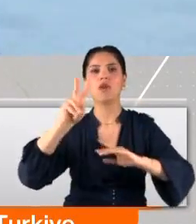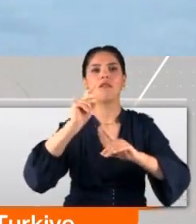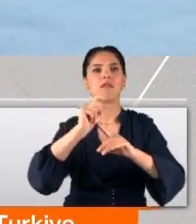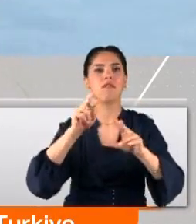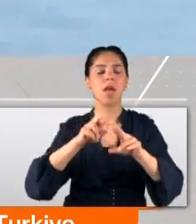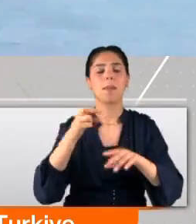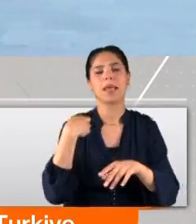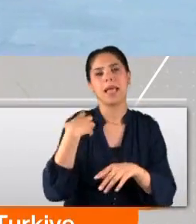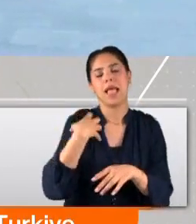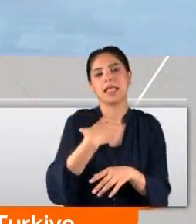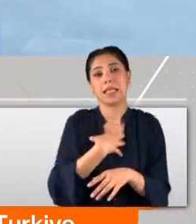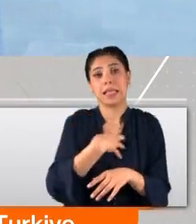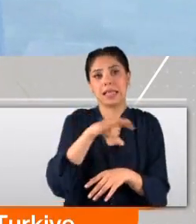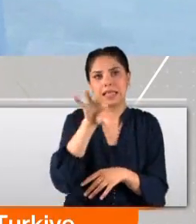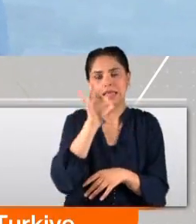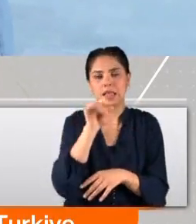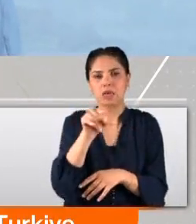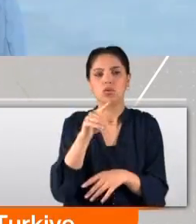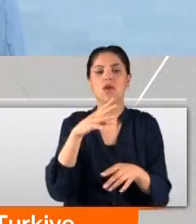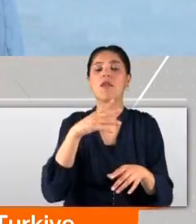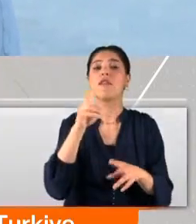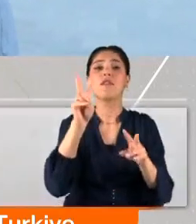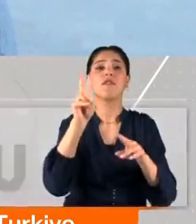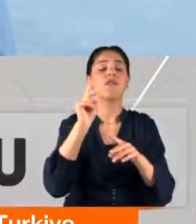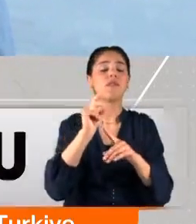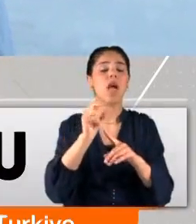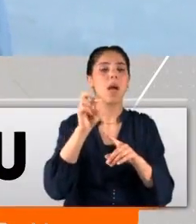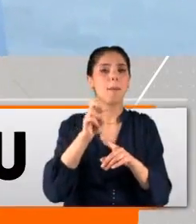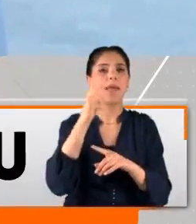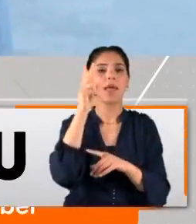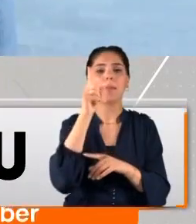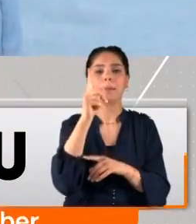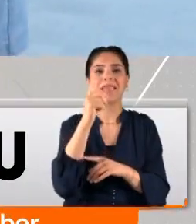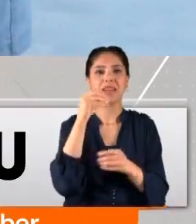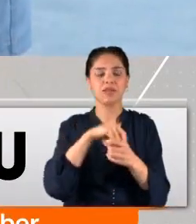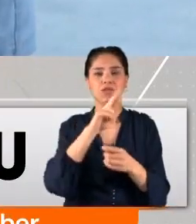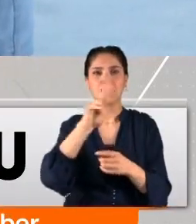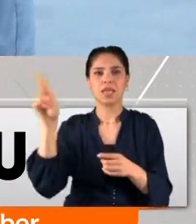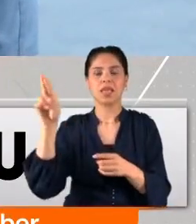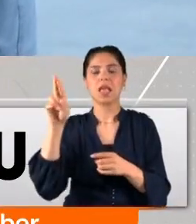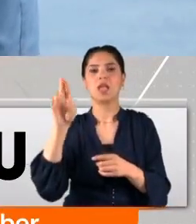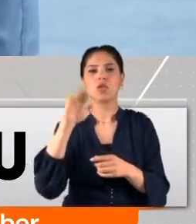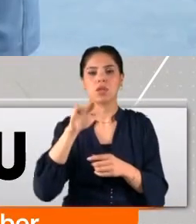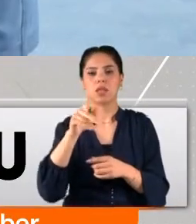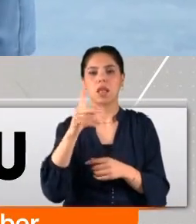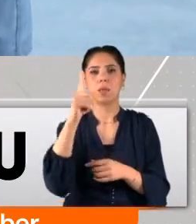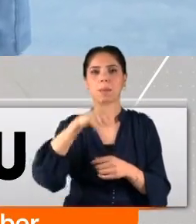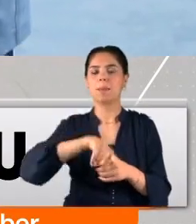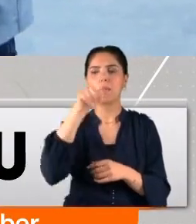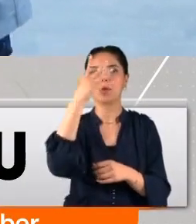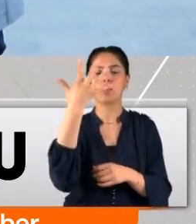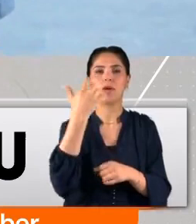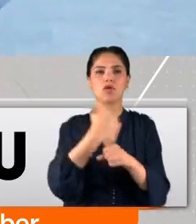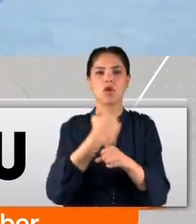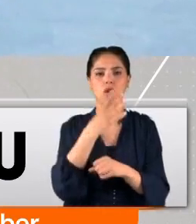seçiyorsunuz kendinize. Bu da VIP 1 için ödeyeceğiniz tutar 700 lira ve size günlük 5 görev veriyorlar. Ardından yıl